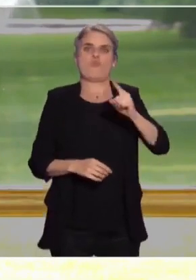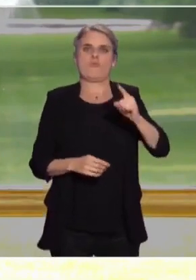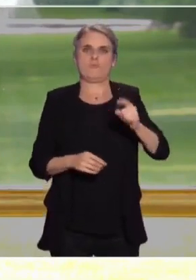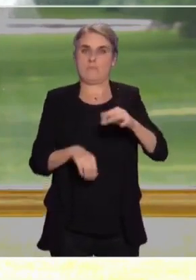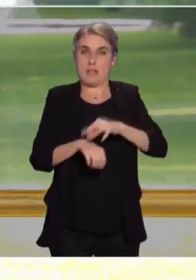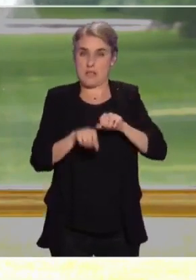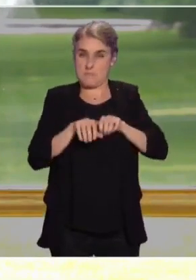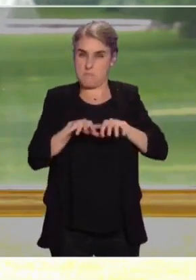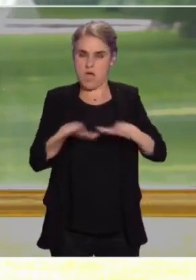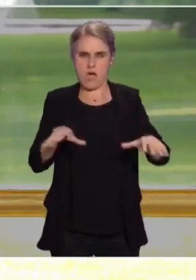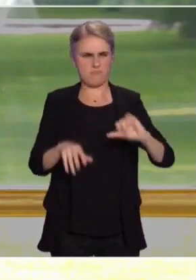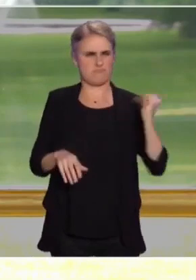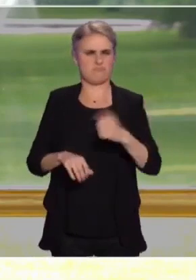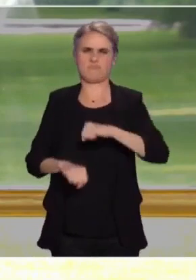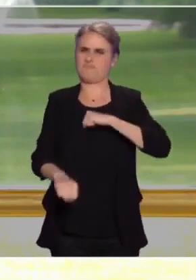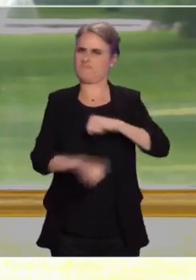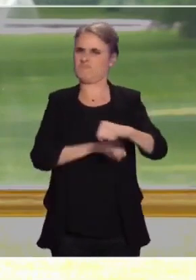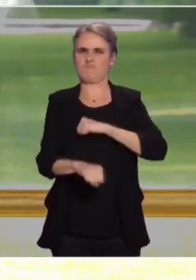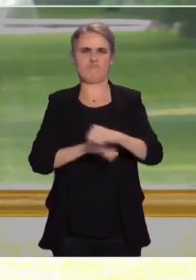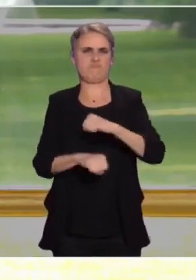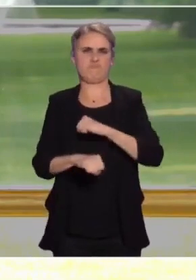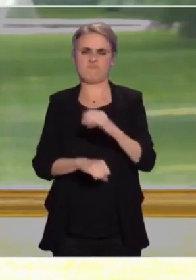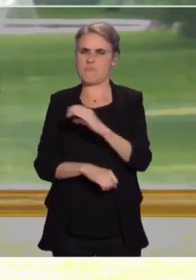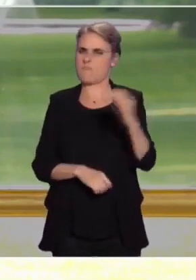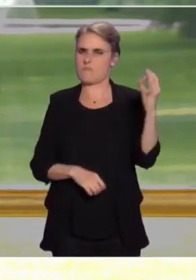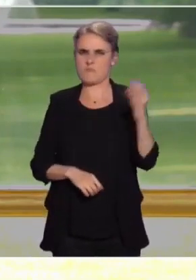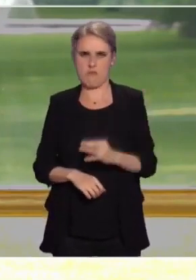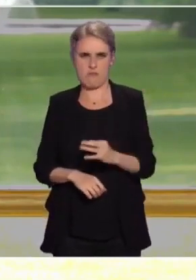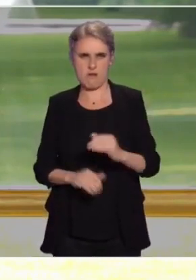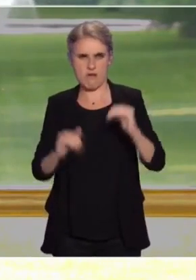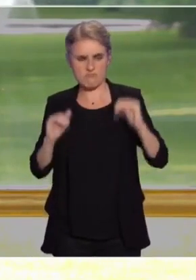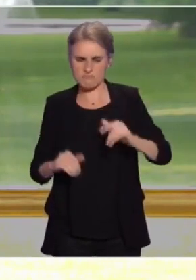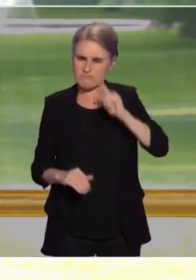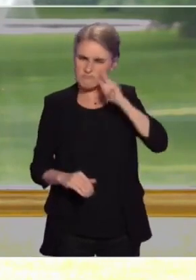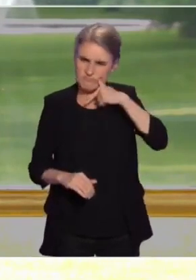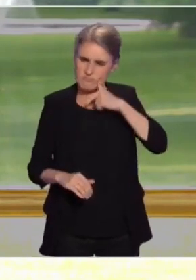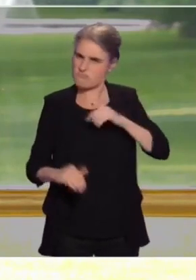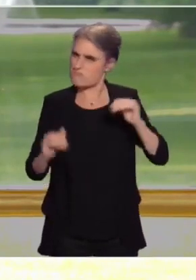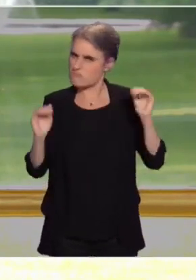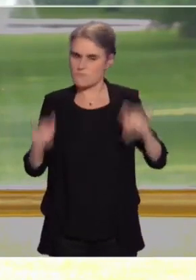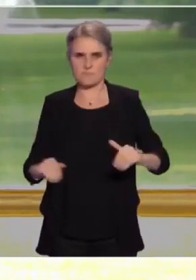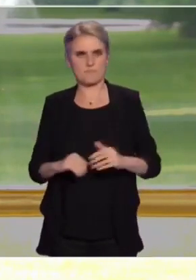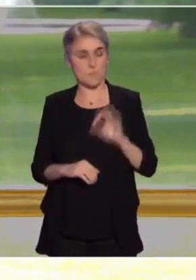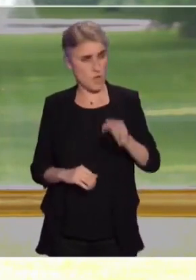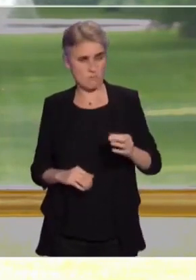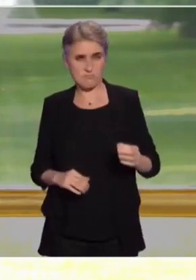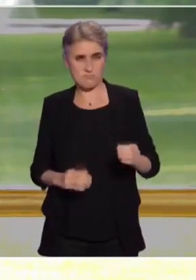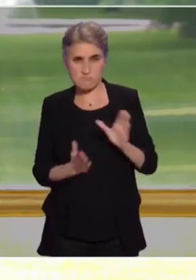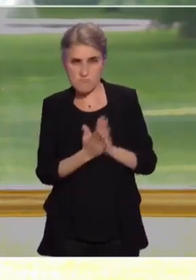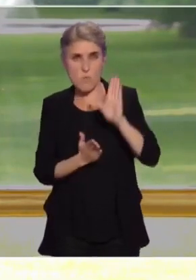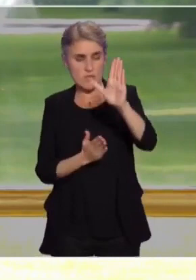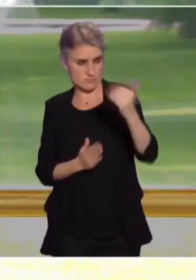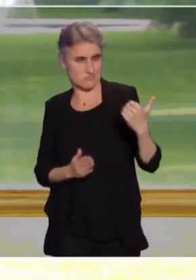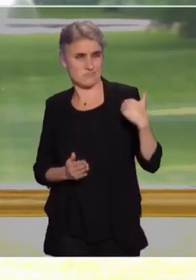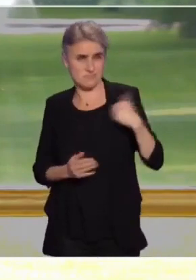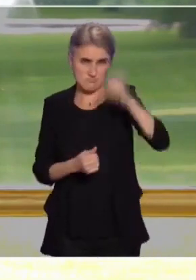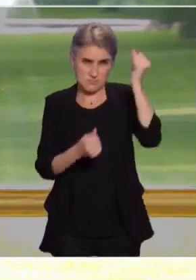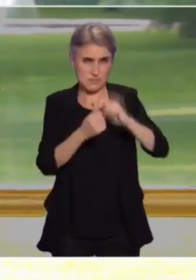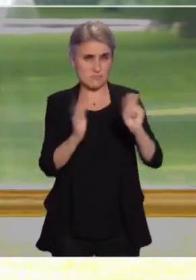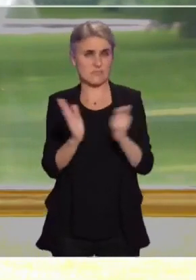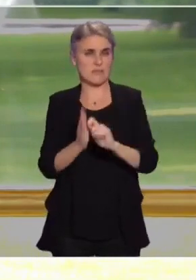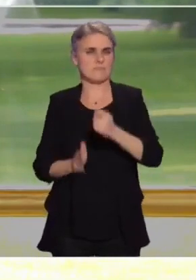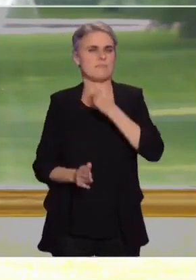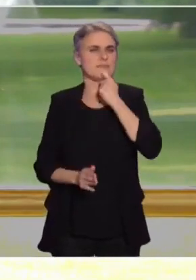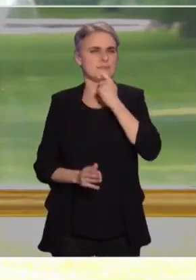est totale quoi qu'il en coûte tel est l engagement que j'avais pris devant vous dès le mois de